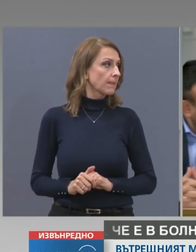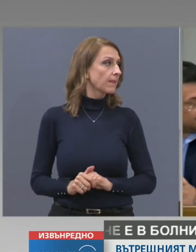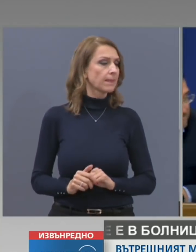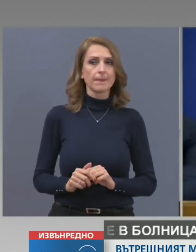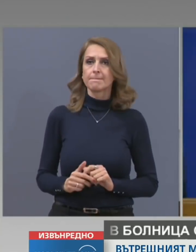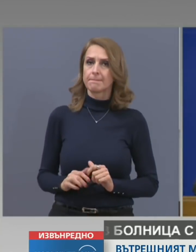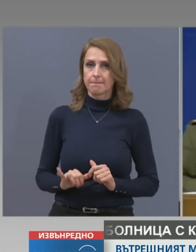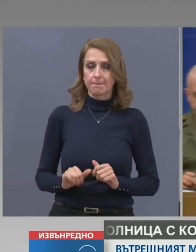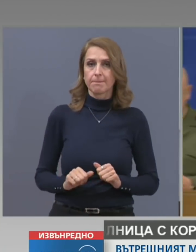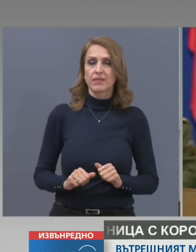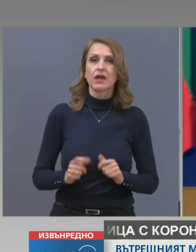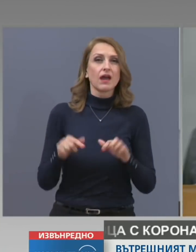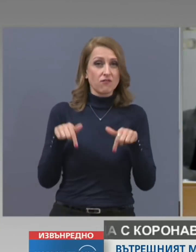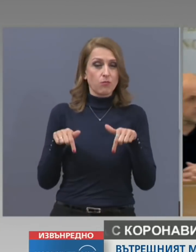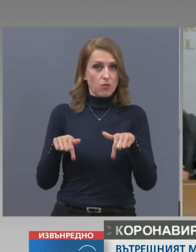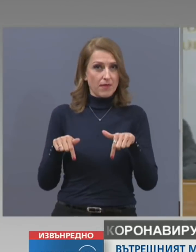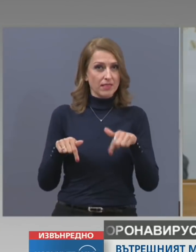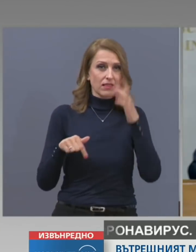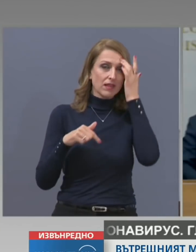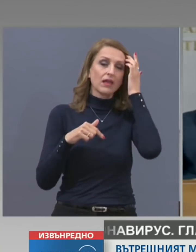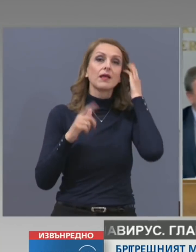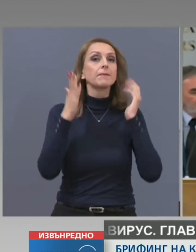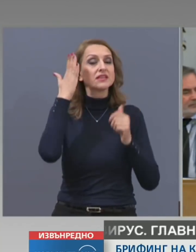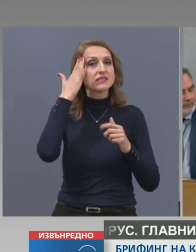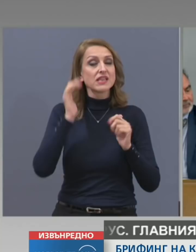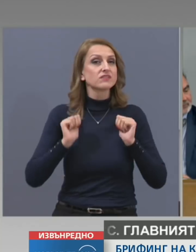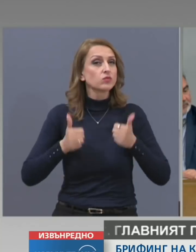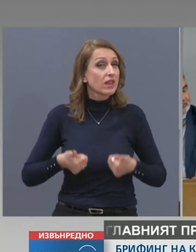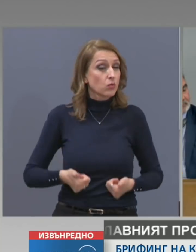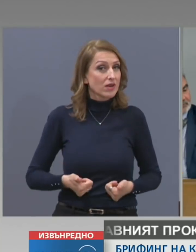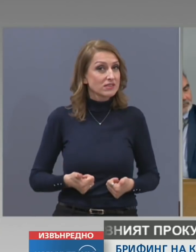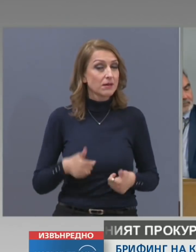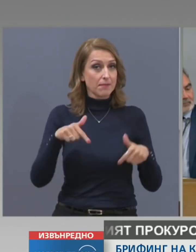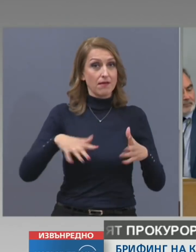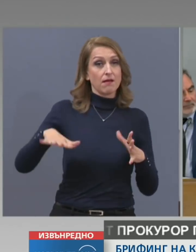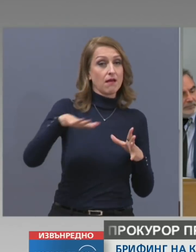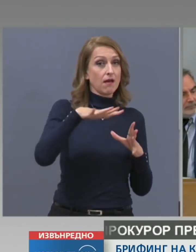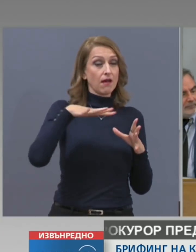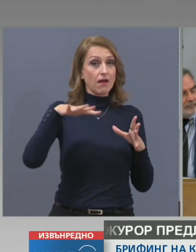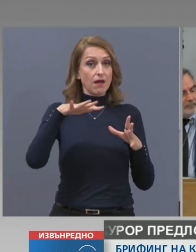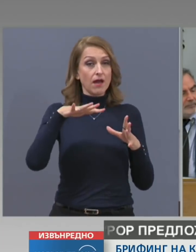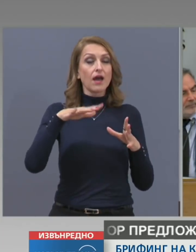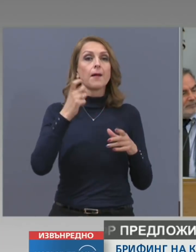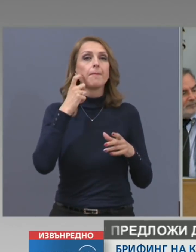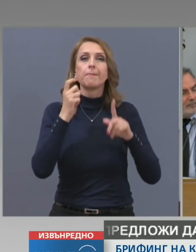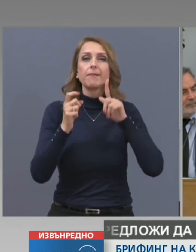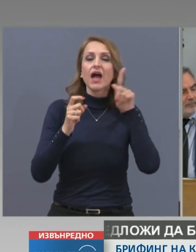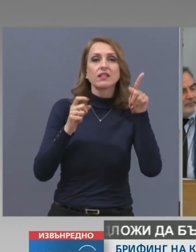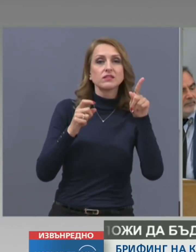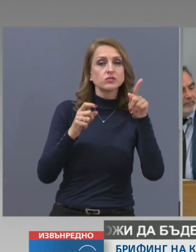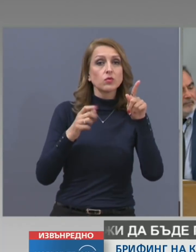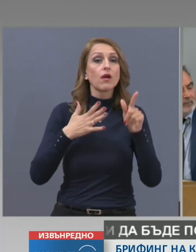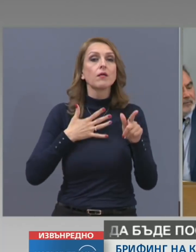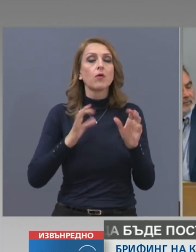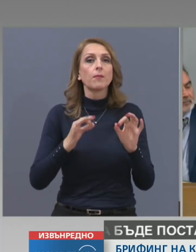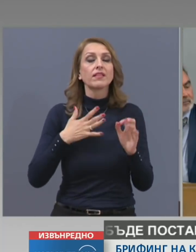Към момента на подани на Министерство на туризма, от преди малко, на територията на град Банско има около